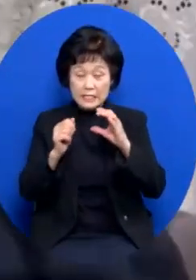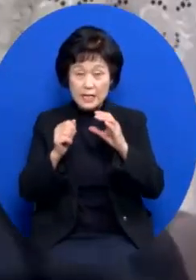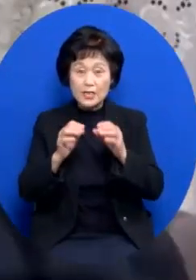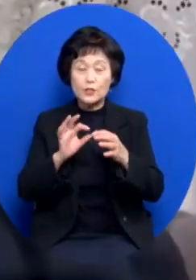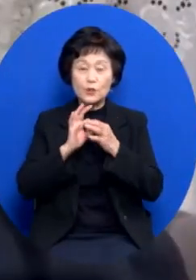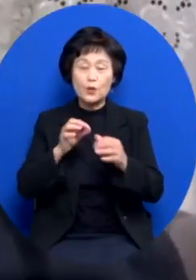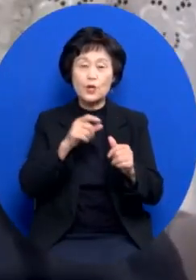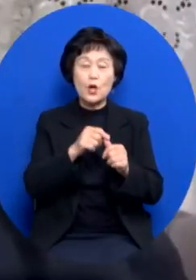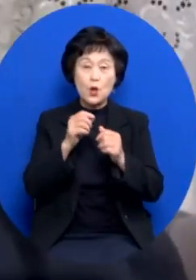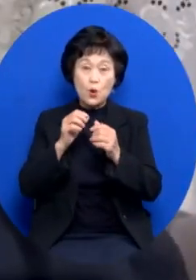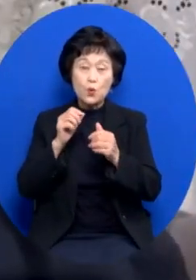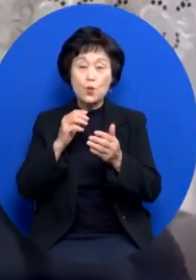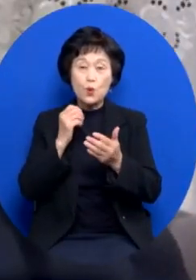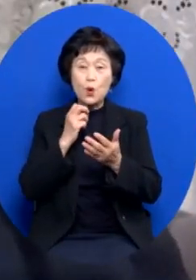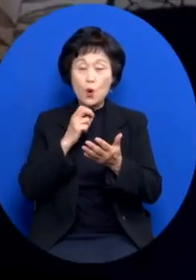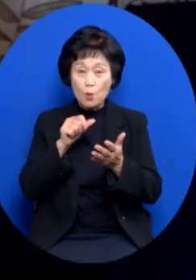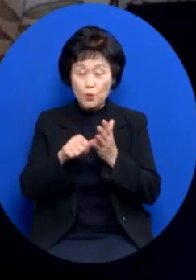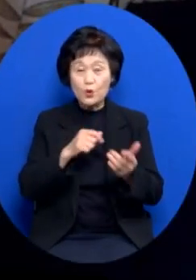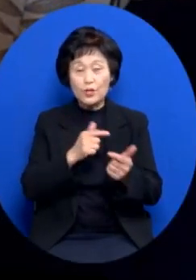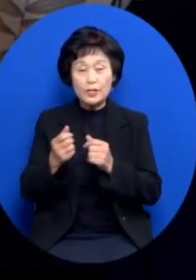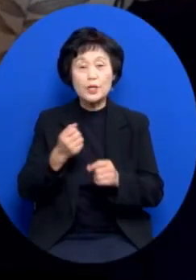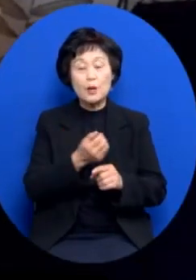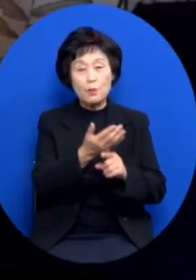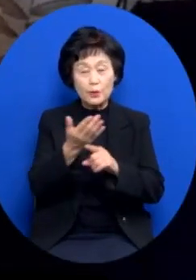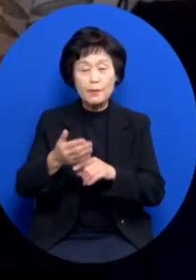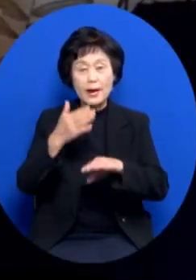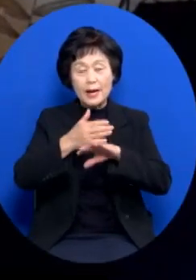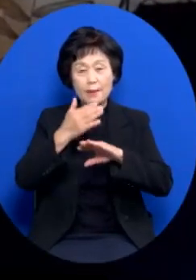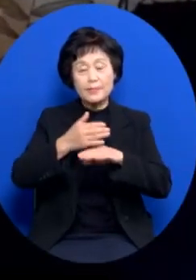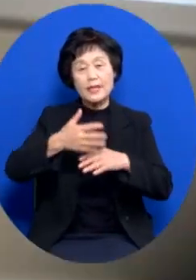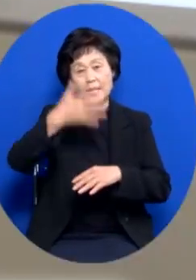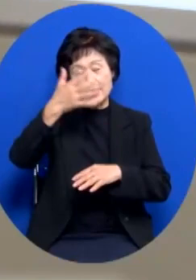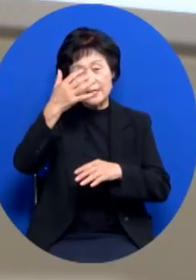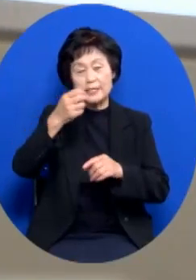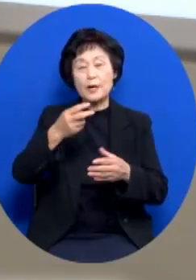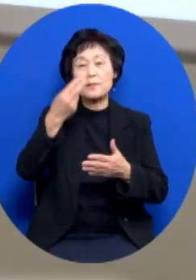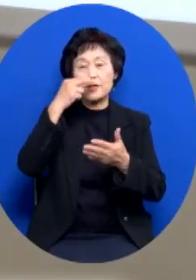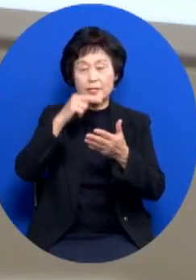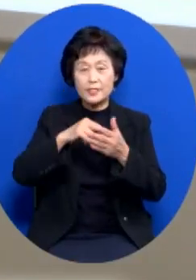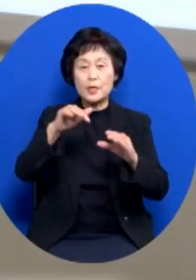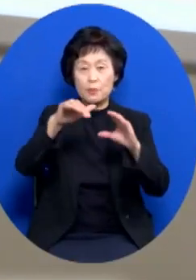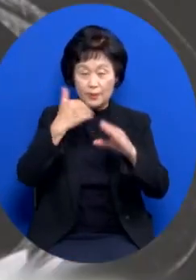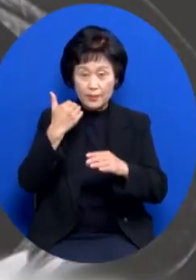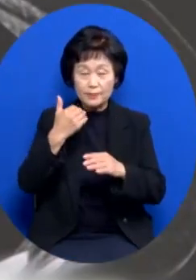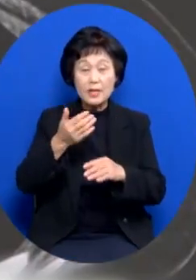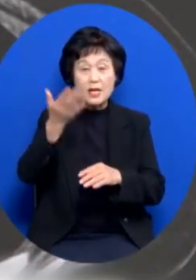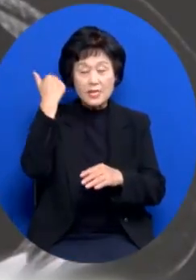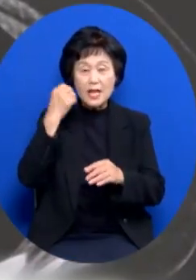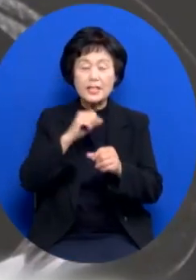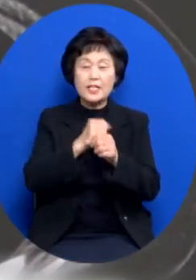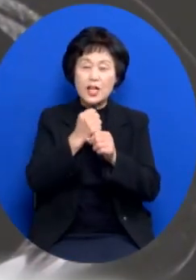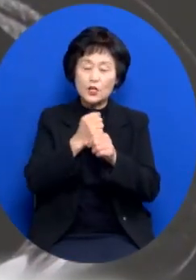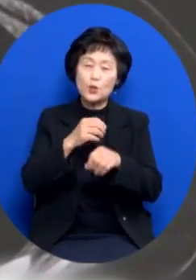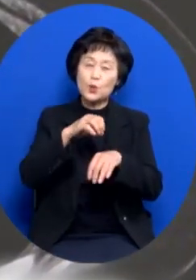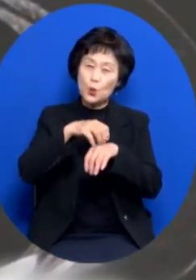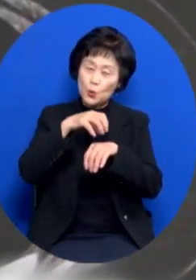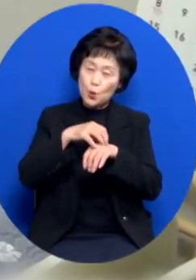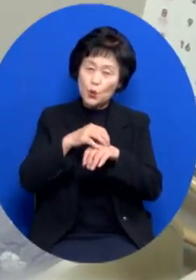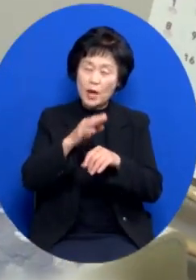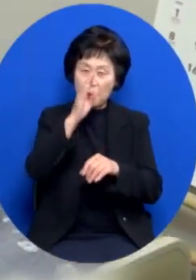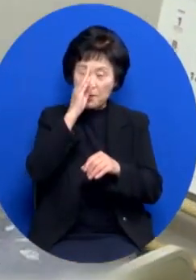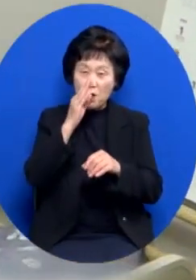우크라이나에서 보내온 감사 인사와 영상 편지를 나눴습니다. 과거 척추종양으로 휠체어를 타고 예수사랑